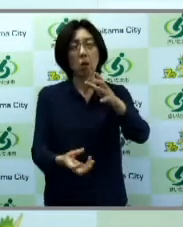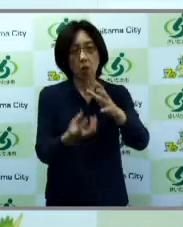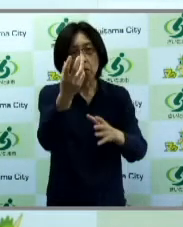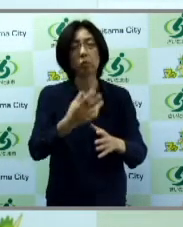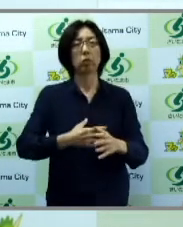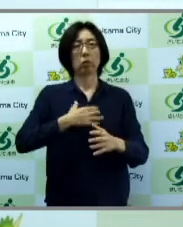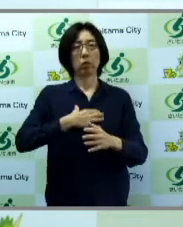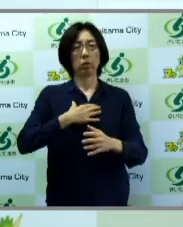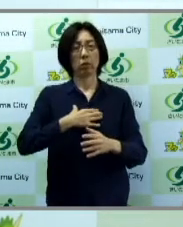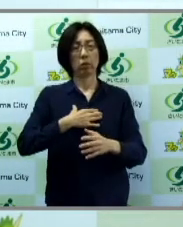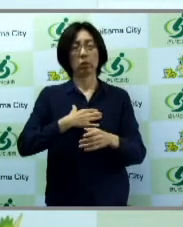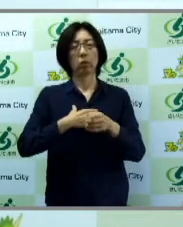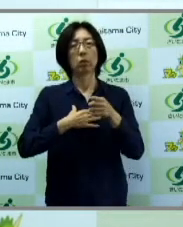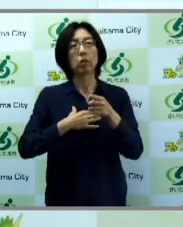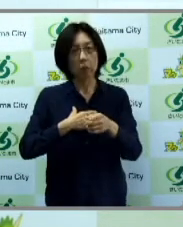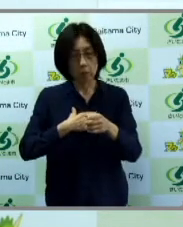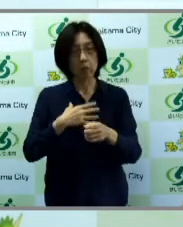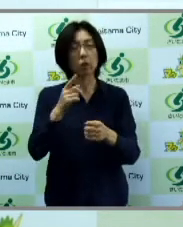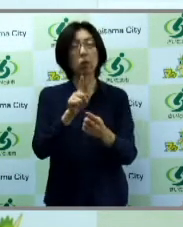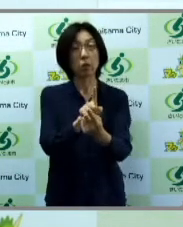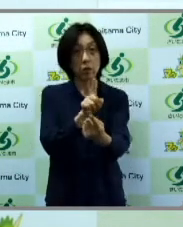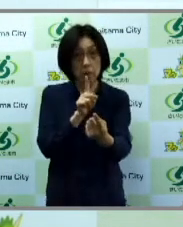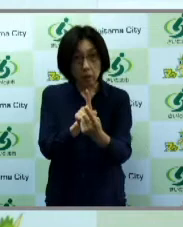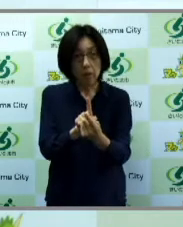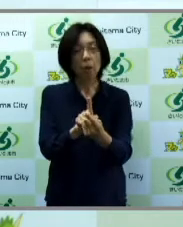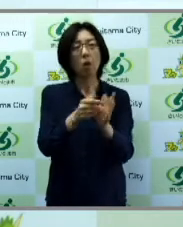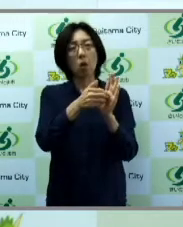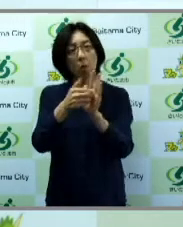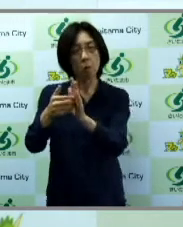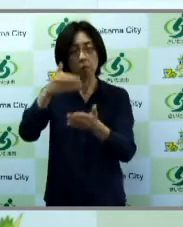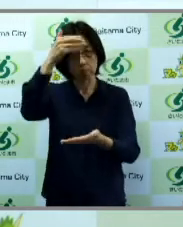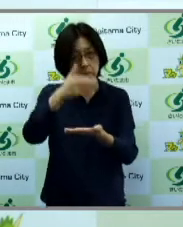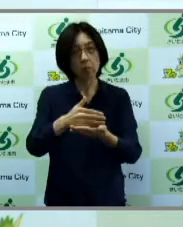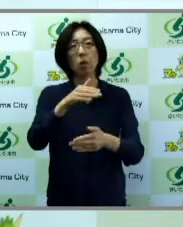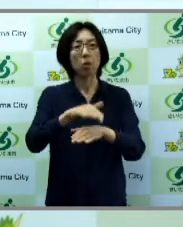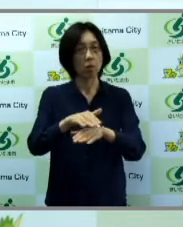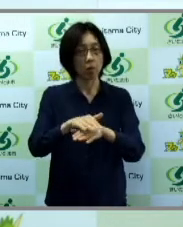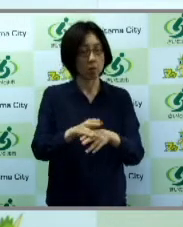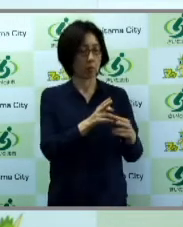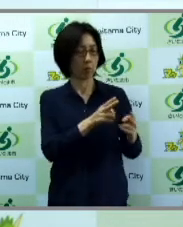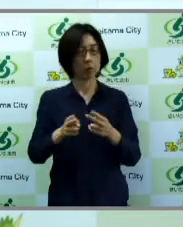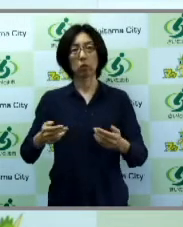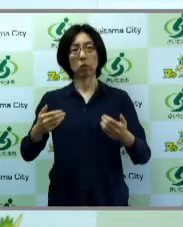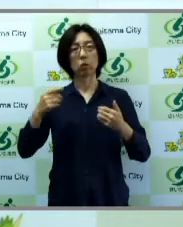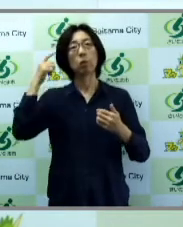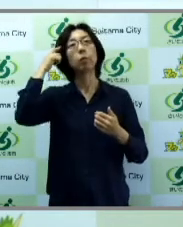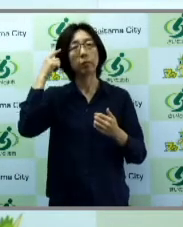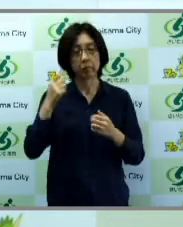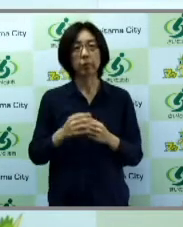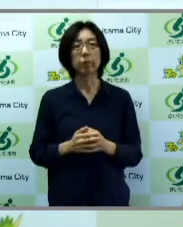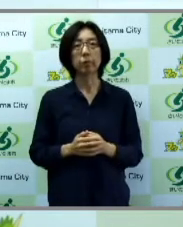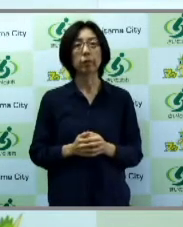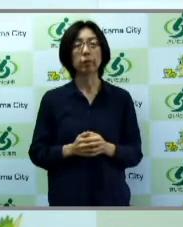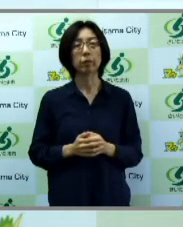状況は作っておいた方がいいだろうというふうに考えております。また併せてそういった疫学調査を充実をさせることで、